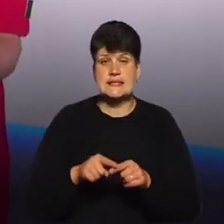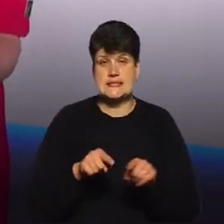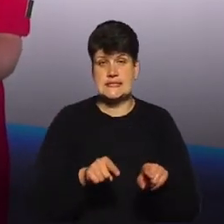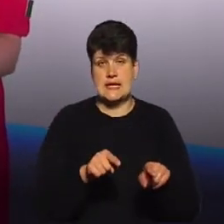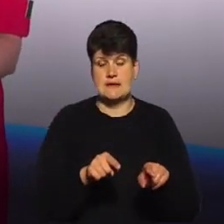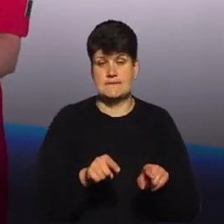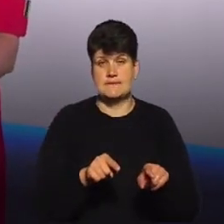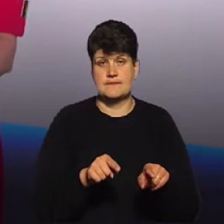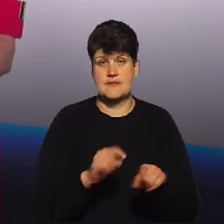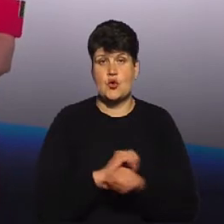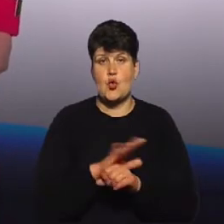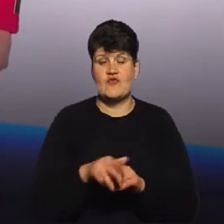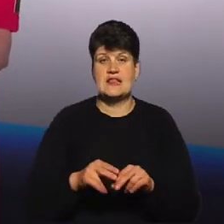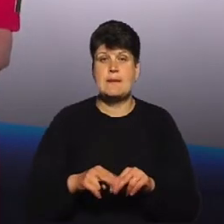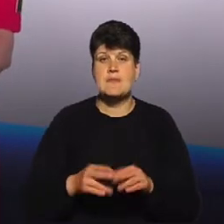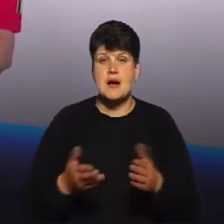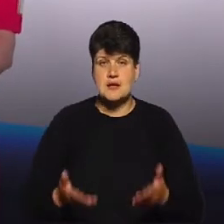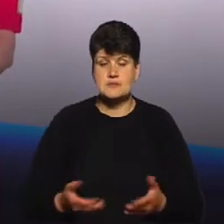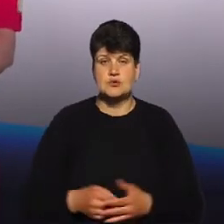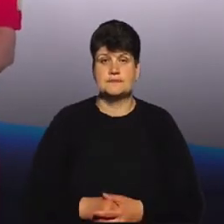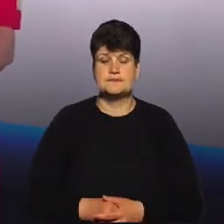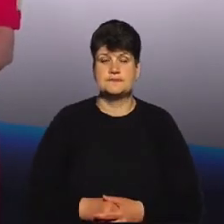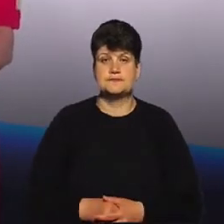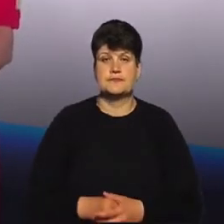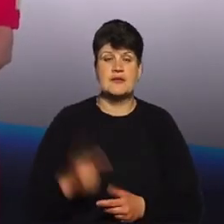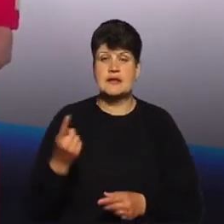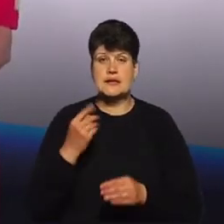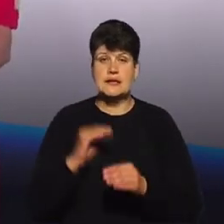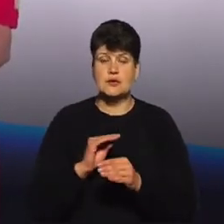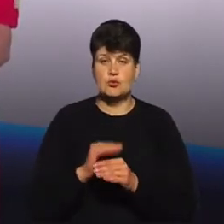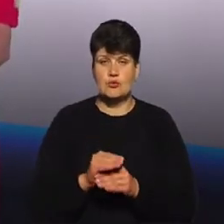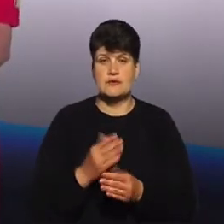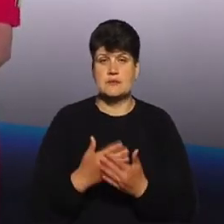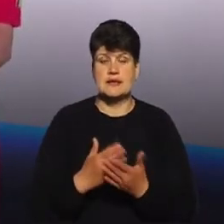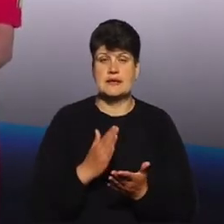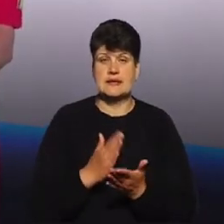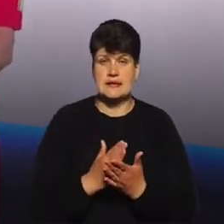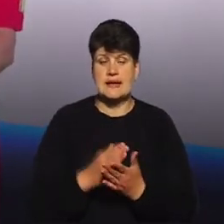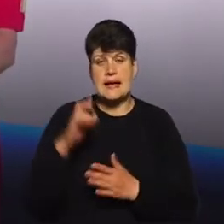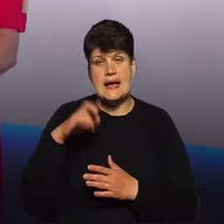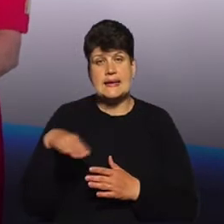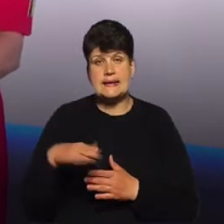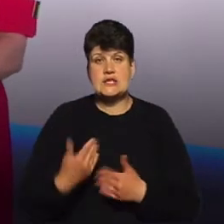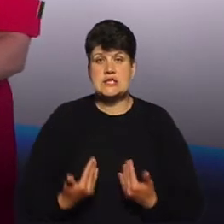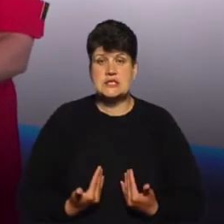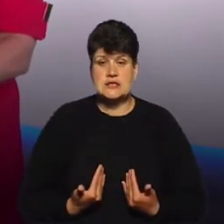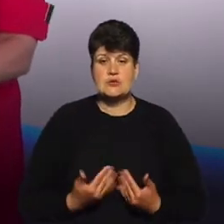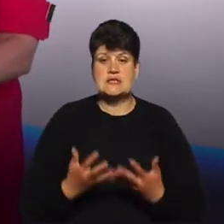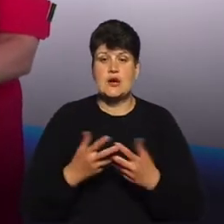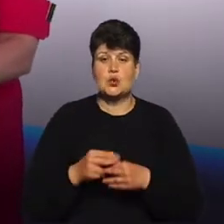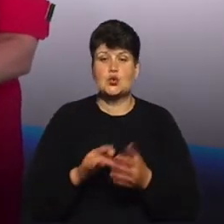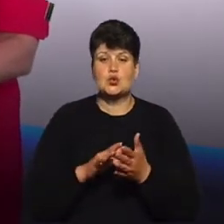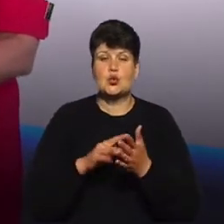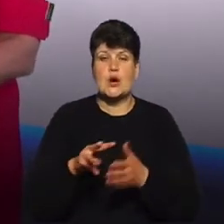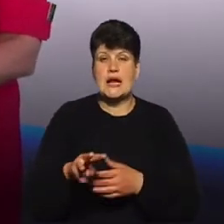ковідний паспорт, як ми називаємо. Єдина добавка, що, наприклад, є країни, які живуть за рахунок туризму, тобто